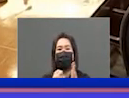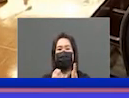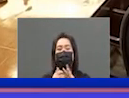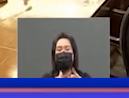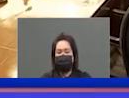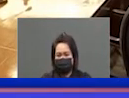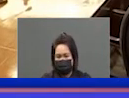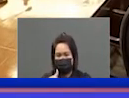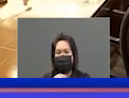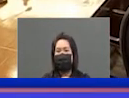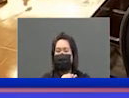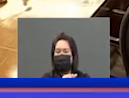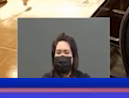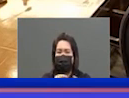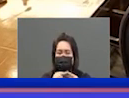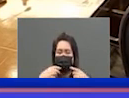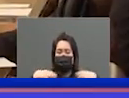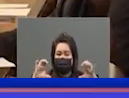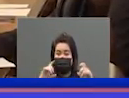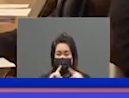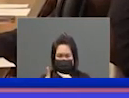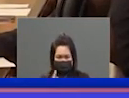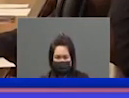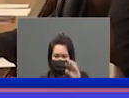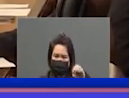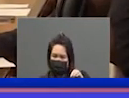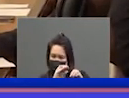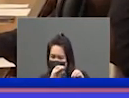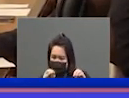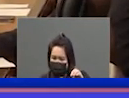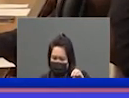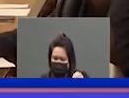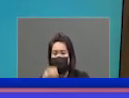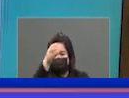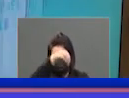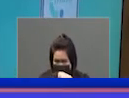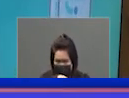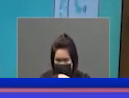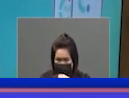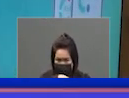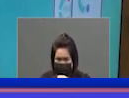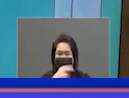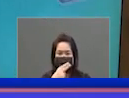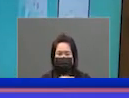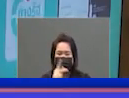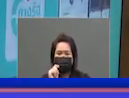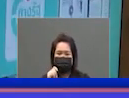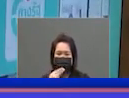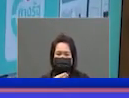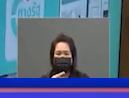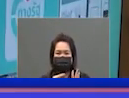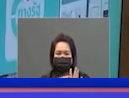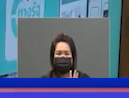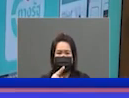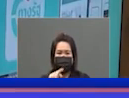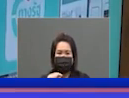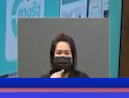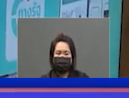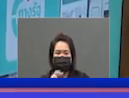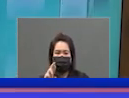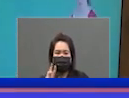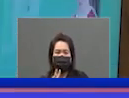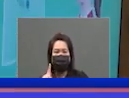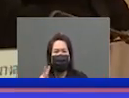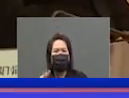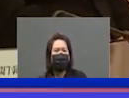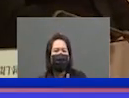ประชาชนเนี่ยทำธุรกรรมทางอิเล็กทรอนิกส์ซึ่งมันจำยากแล้วก็มีแอปแล้วก็บอกเอามาอยู่เป็นแอปทางรัฐเลยแอปทางรั